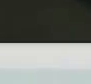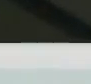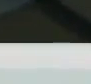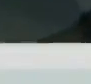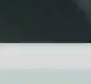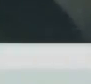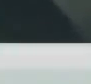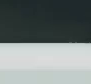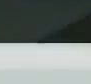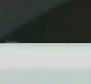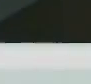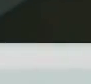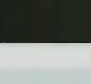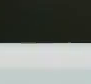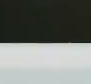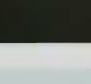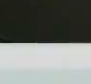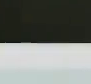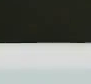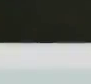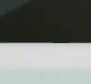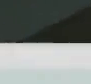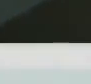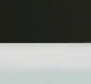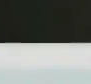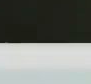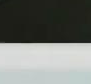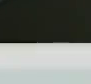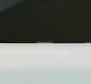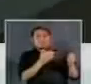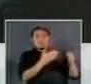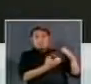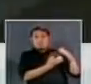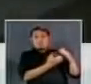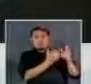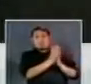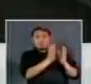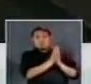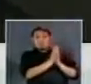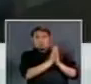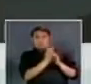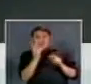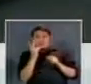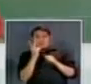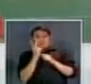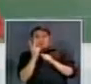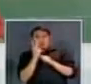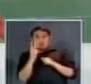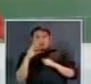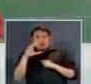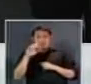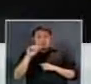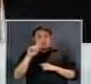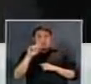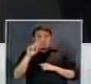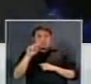Kaninang umaga naman, Jiggy, isa sa mga unang bumoto rito sa Santa Teresa Elementary School ang vice presidential candidate sa Senador Alan Peter